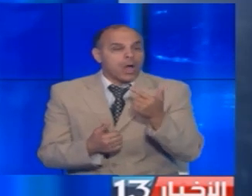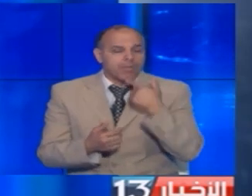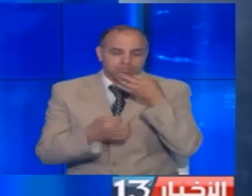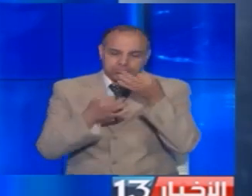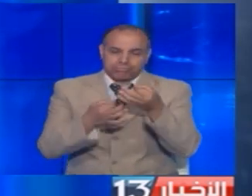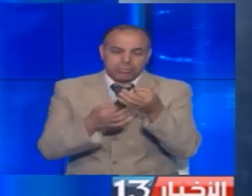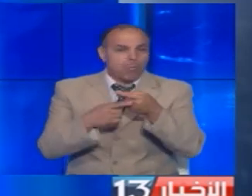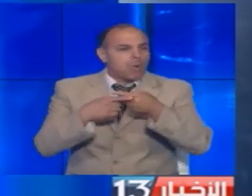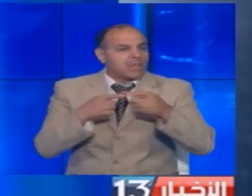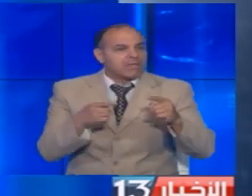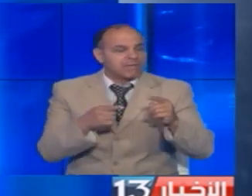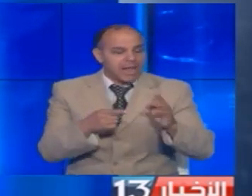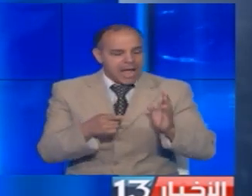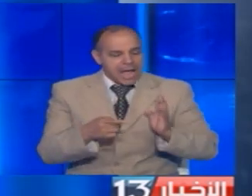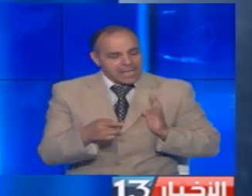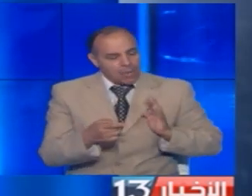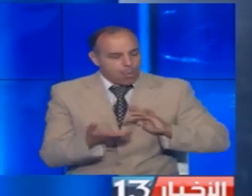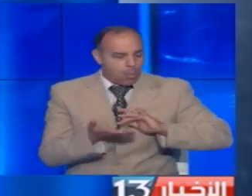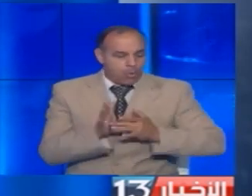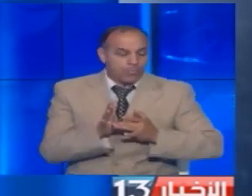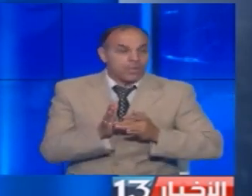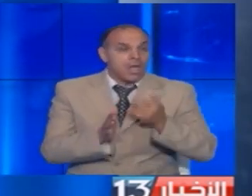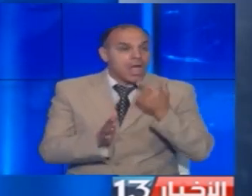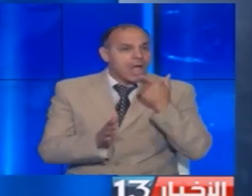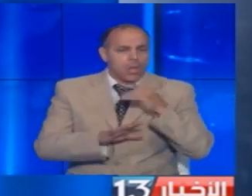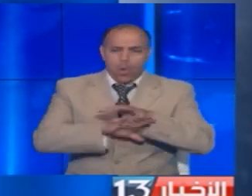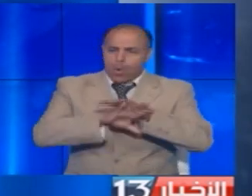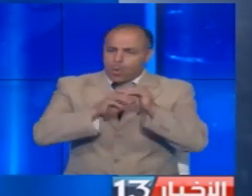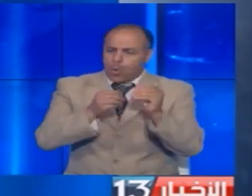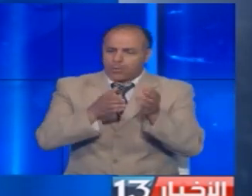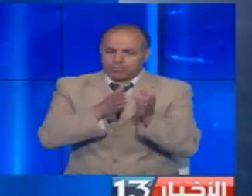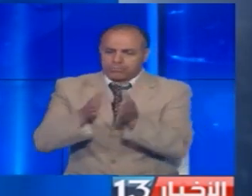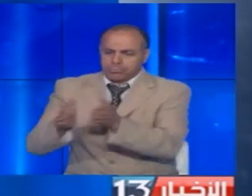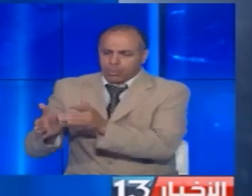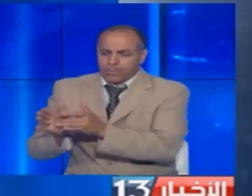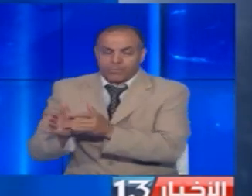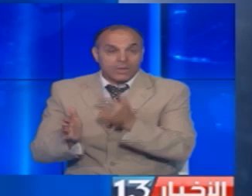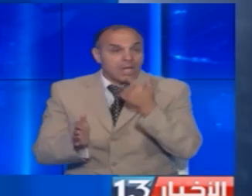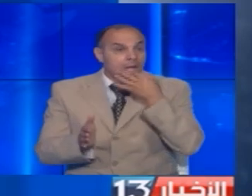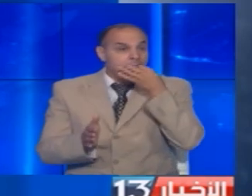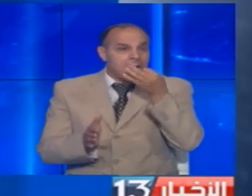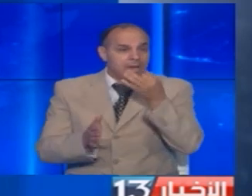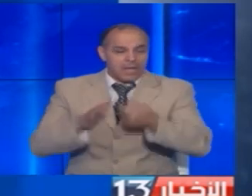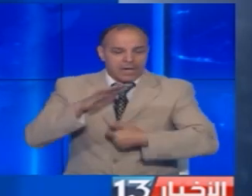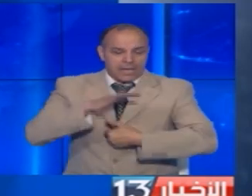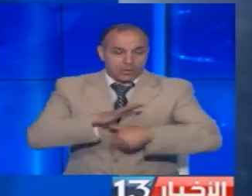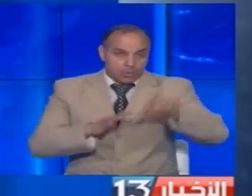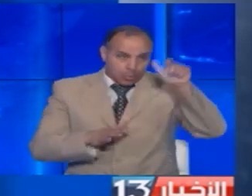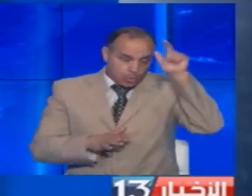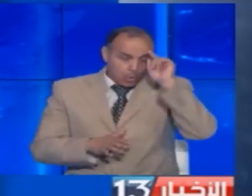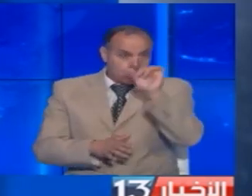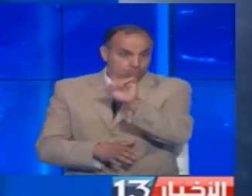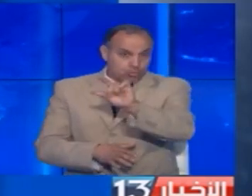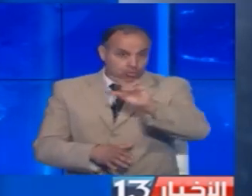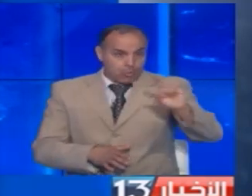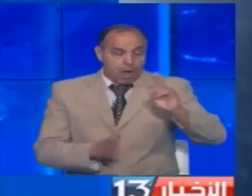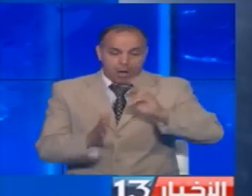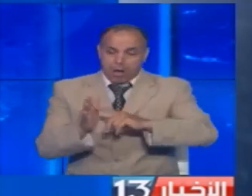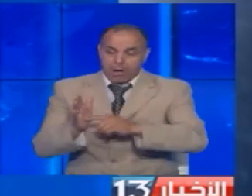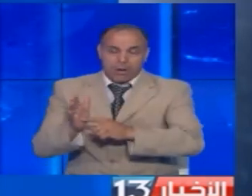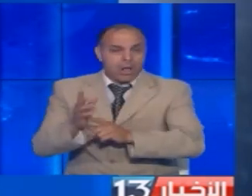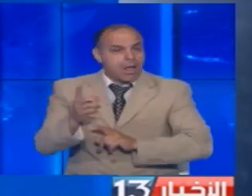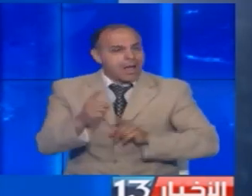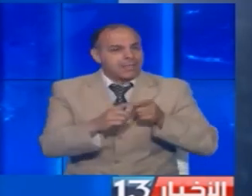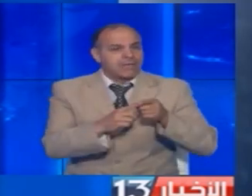إلى مختلف وحدات الجيش الوطني بجميع اختصاصاته، كما أعلن رئيس الجمهورية جملة من القرارات